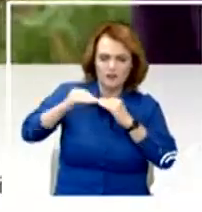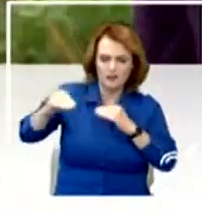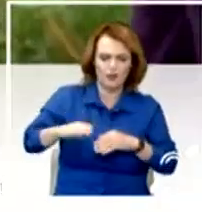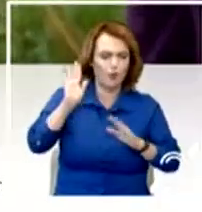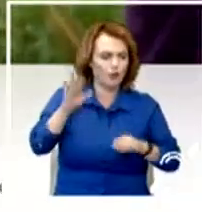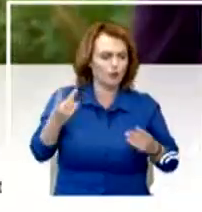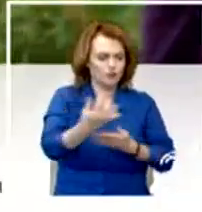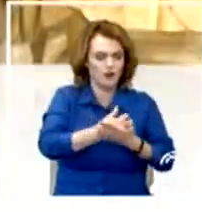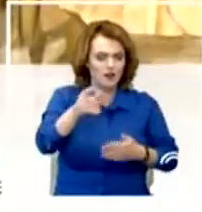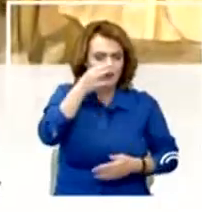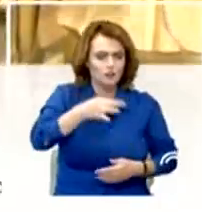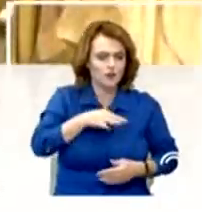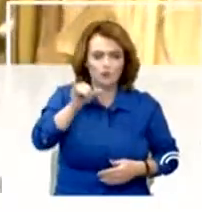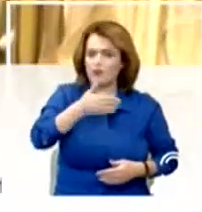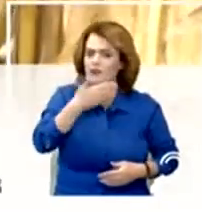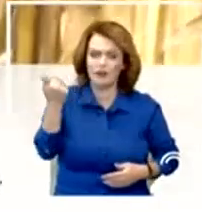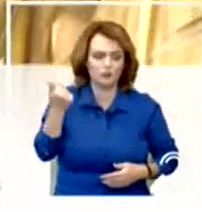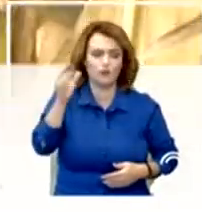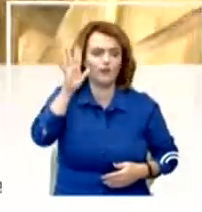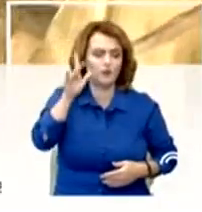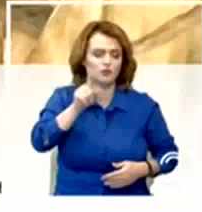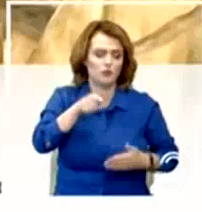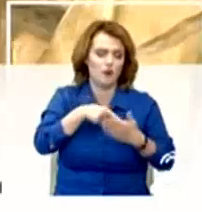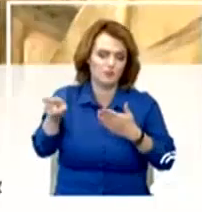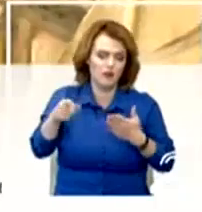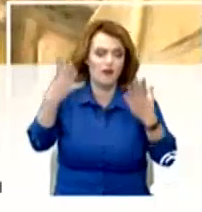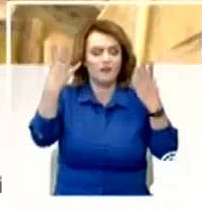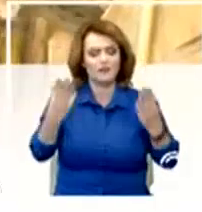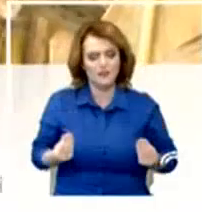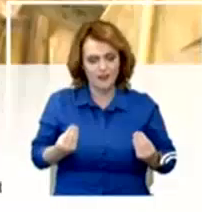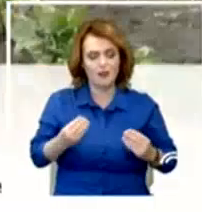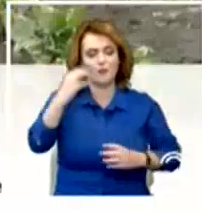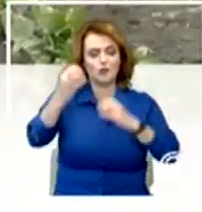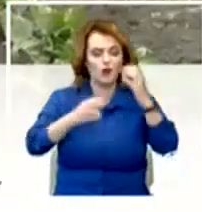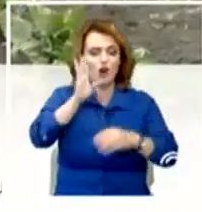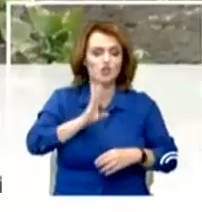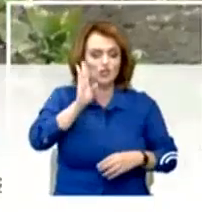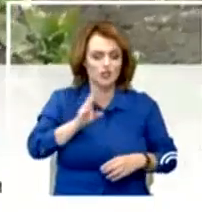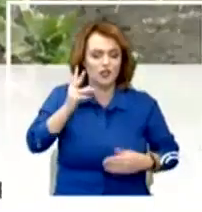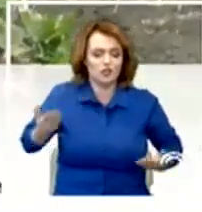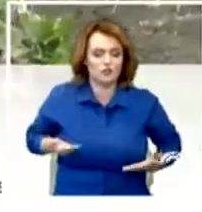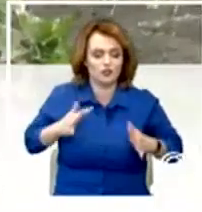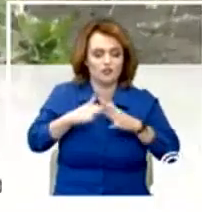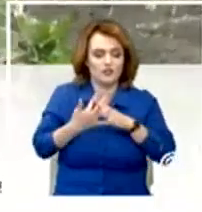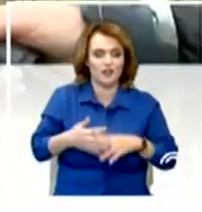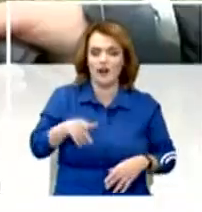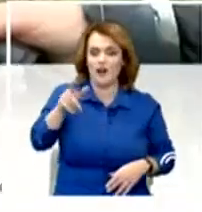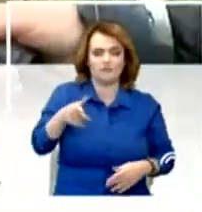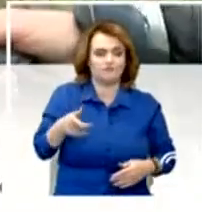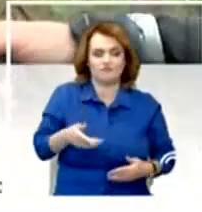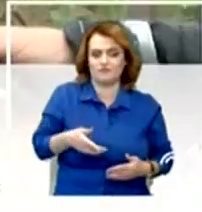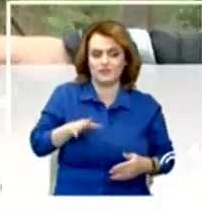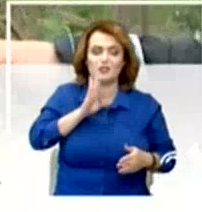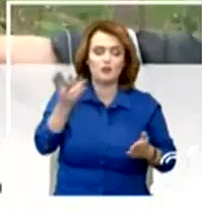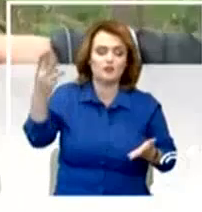Zinaida spune că nu are timp pentru a sărbători Ziua Mondială a Femeilor din Mediul Rural, deoarece munca din gospodărie nu așteaptă amânare.